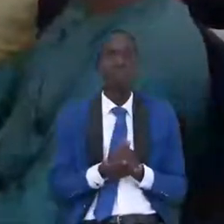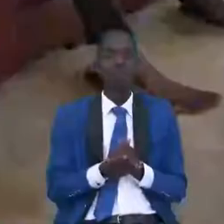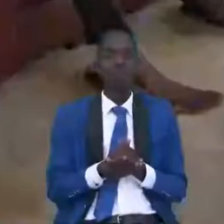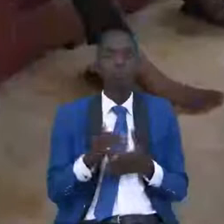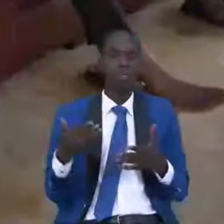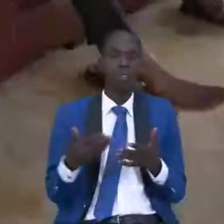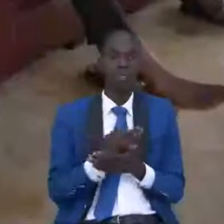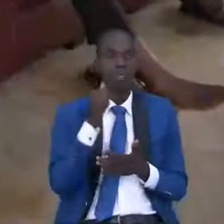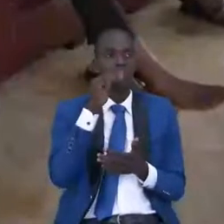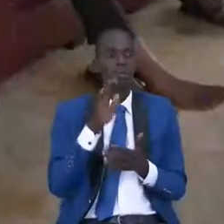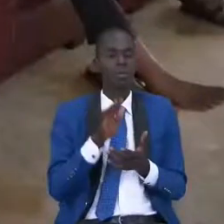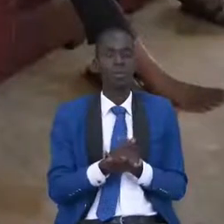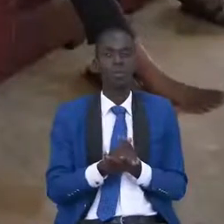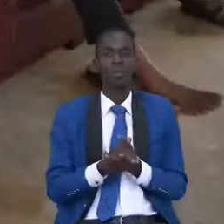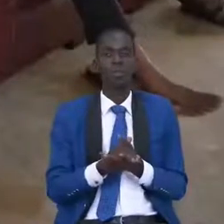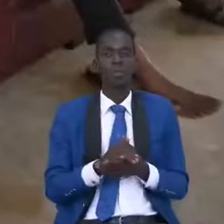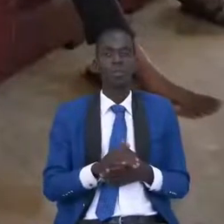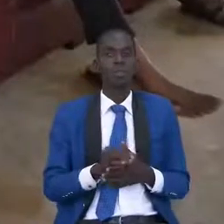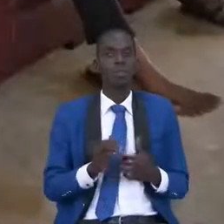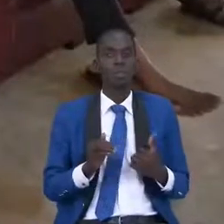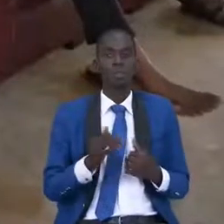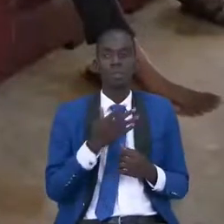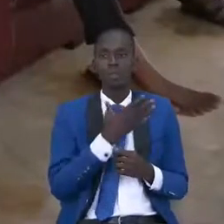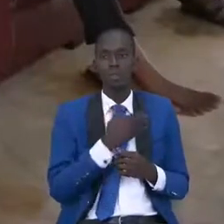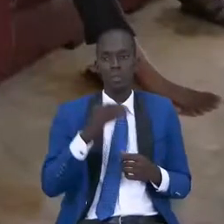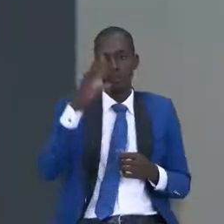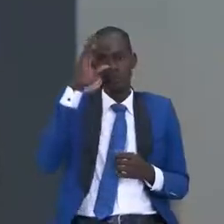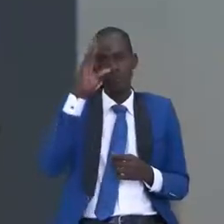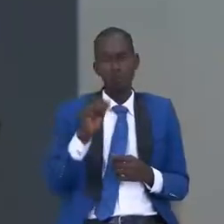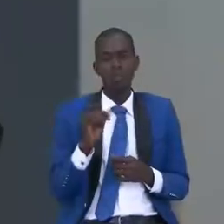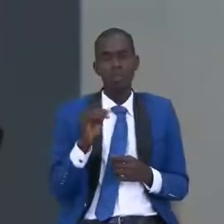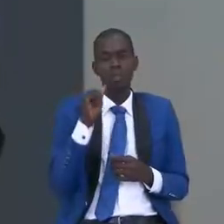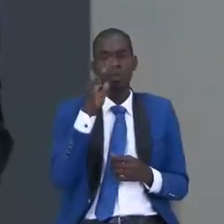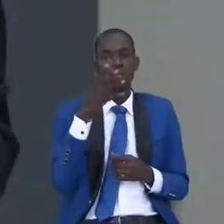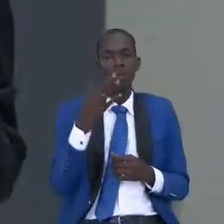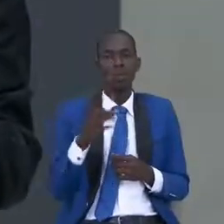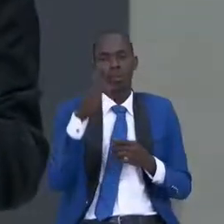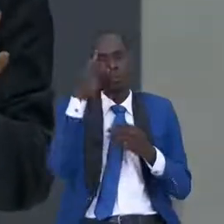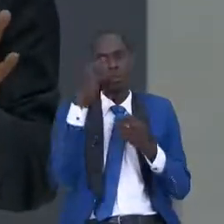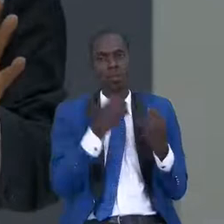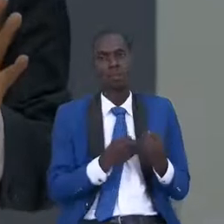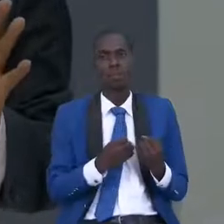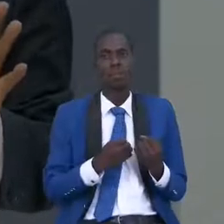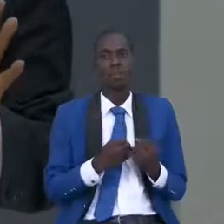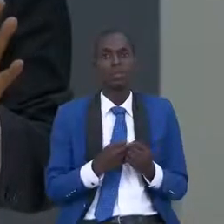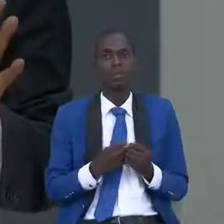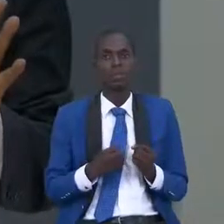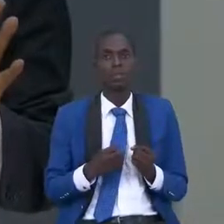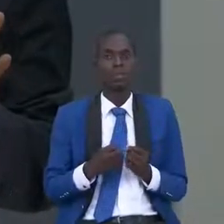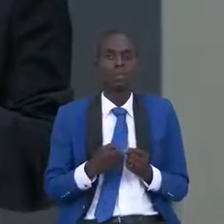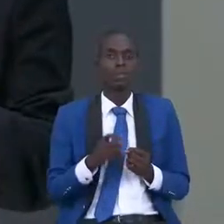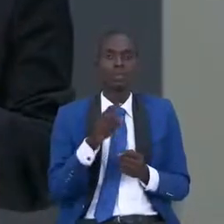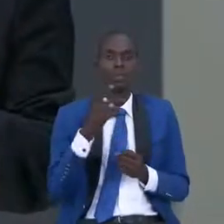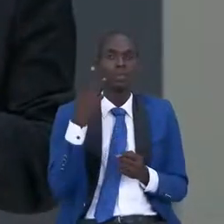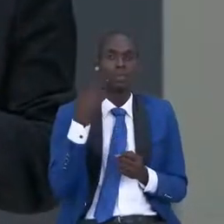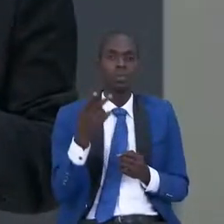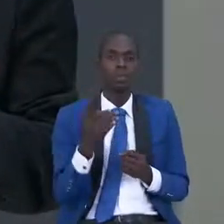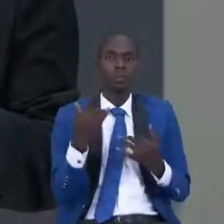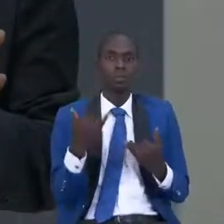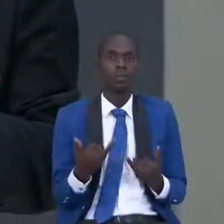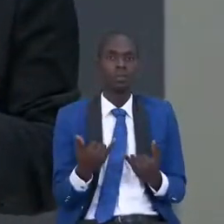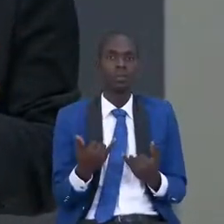femme, un homme, une femme de foi. Tu vois la vie maintenant